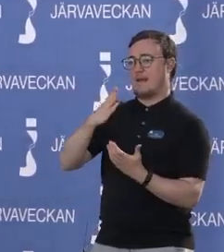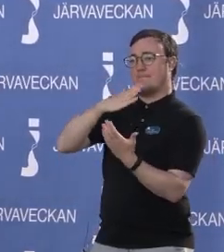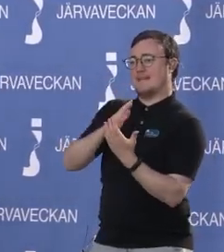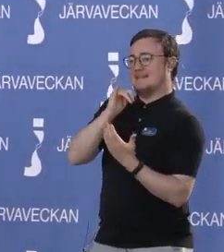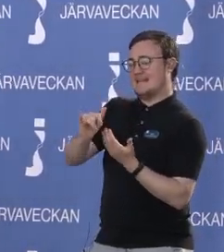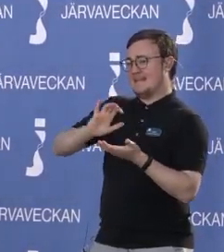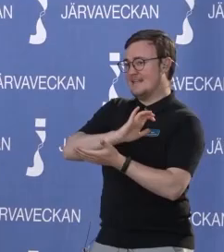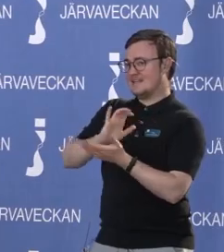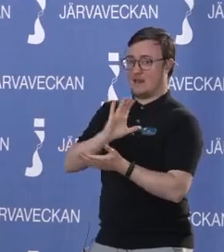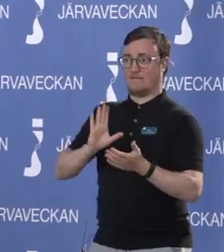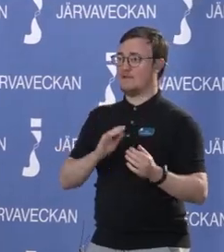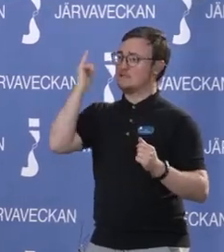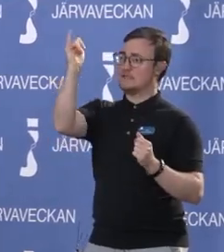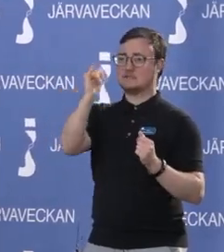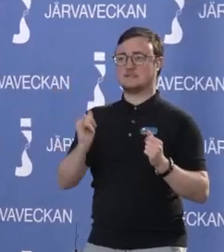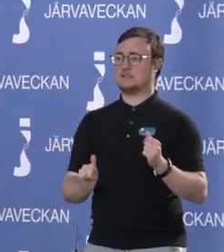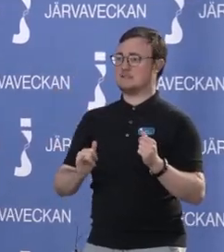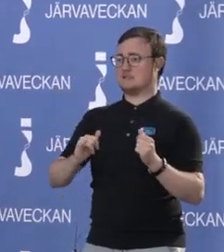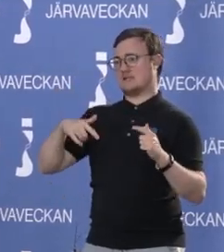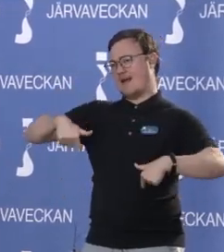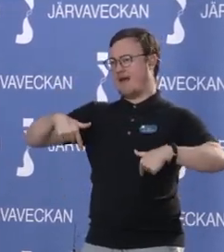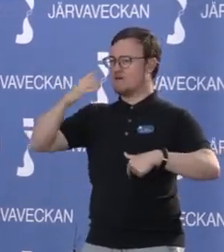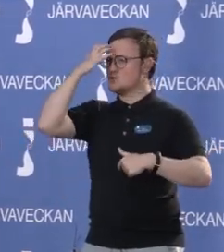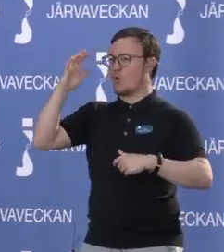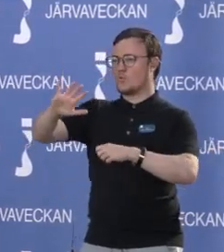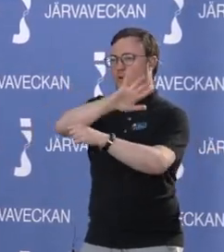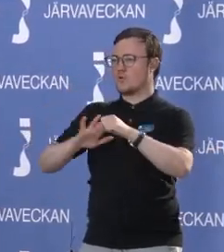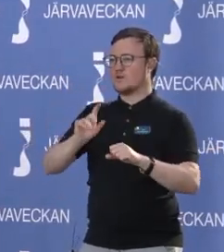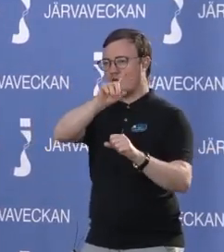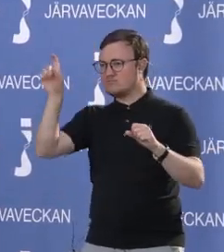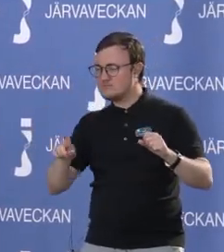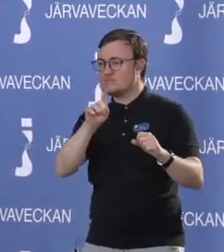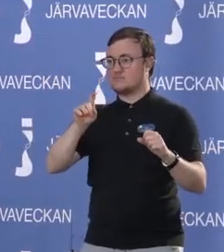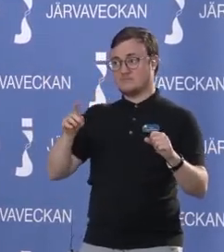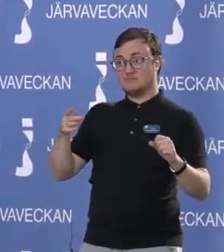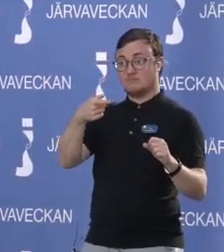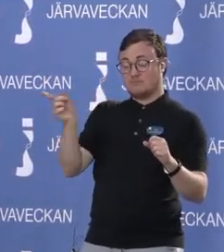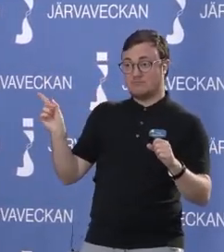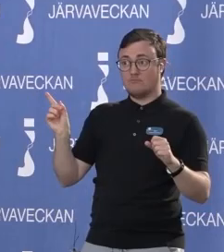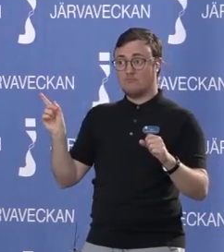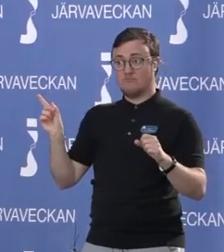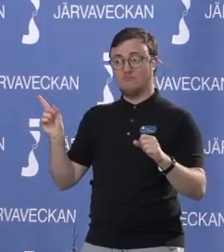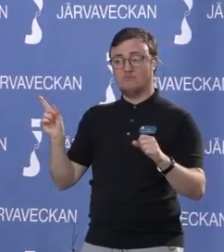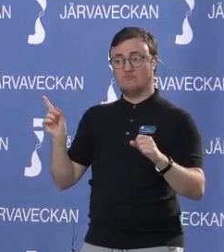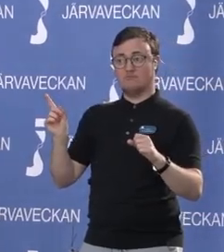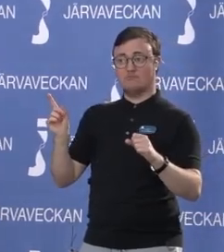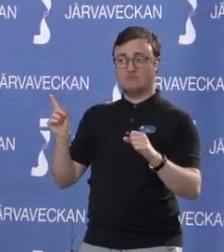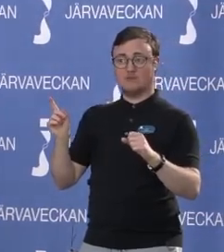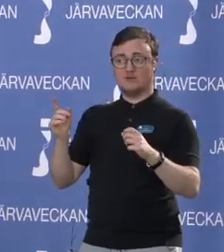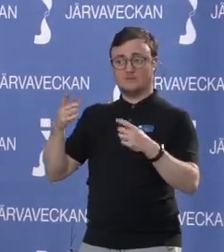finns på många ställen i Stockholmsområdet. Tycker du att ni gör som vi pratar om